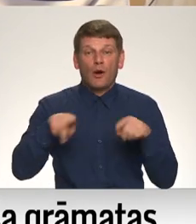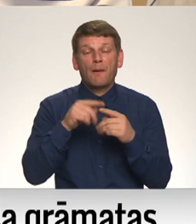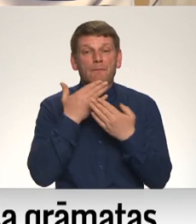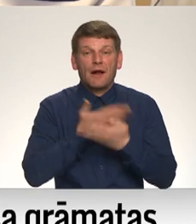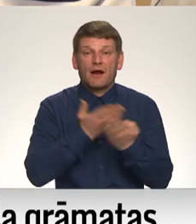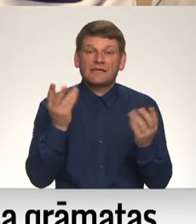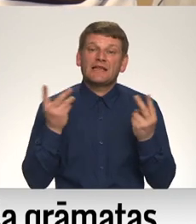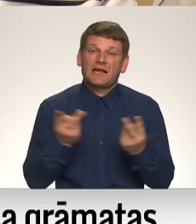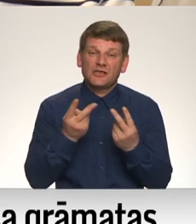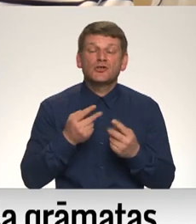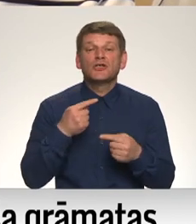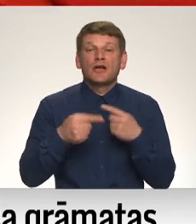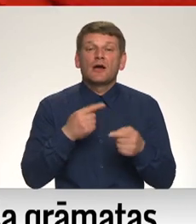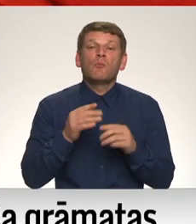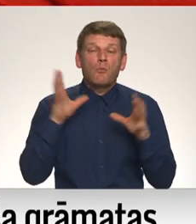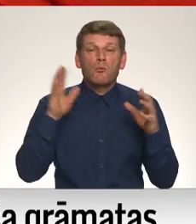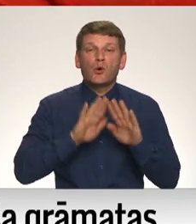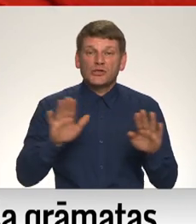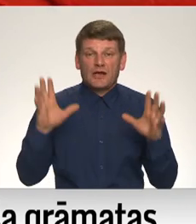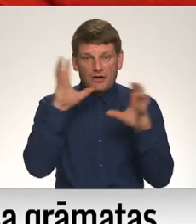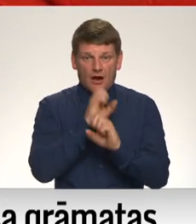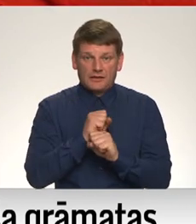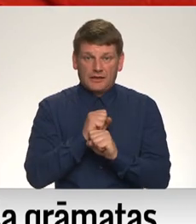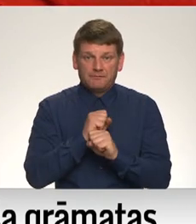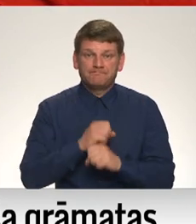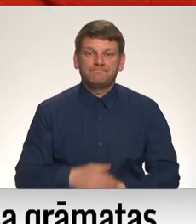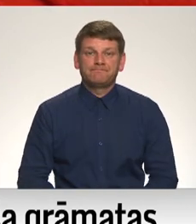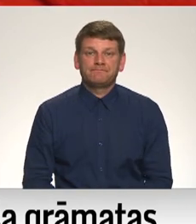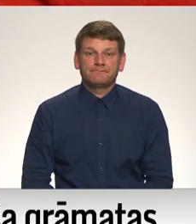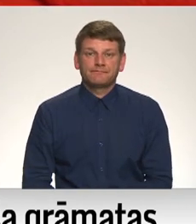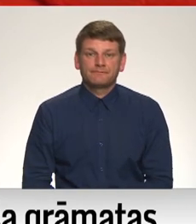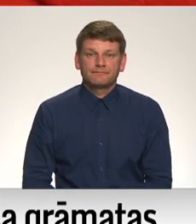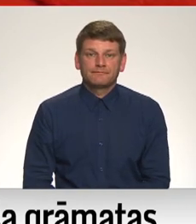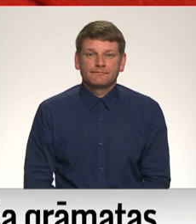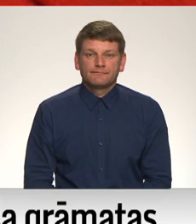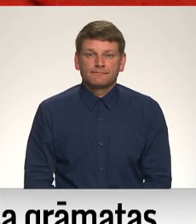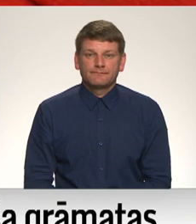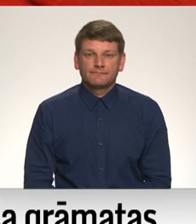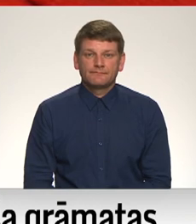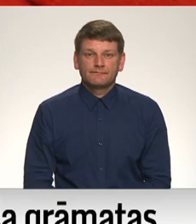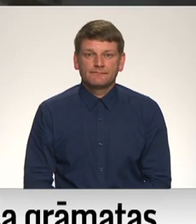parādīt tradicionālajā muzeju naktī. Sandra Leitāne, Andris Pāns, Vidzemes televīzija.